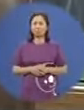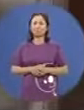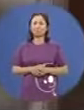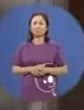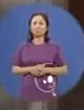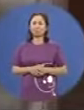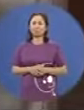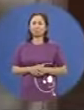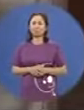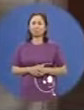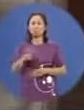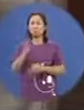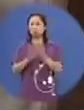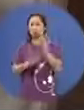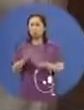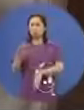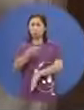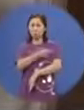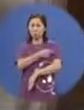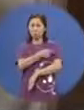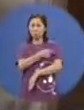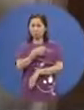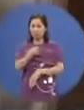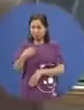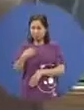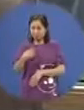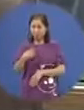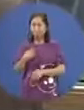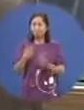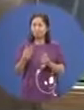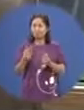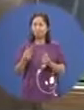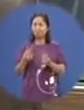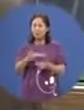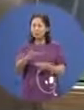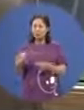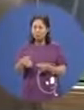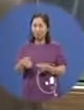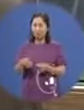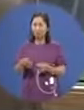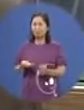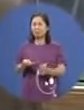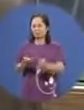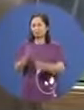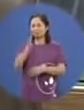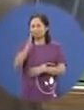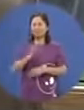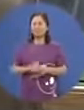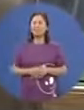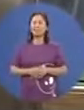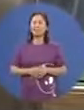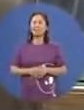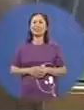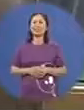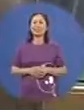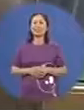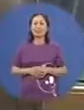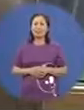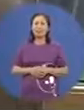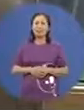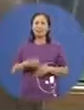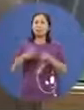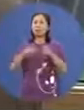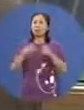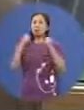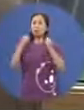ですか。もう無償で受けられるということですから、はい、ぜひ どんどん受けられたら、 そうですね、お住まいの市町村に申し込んでいただきたい